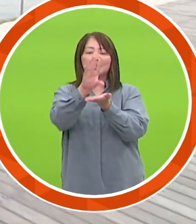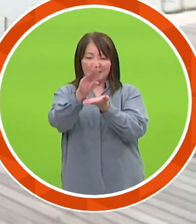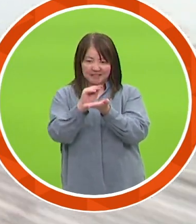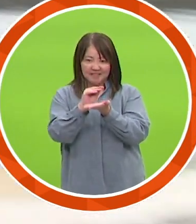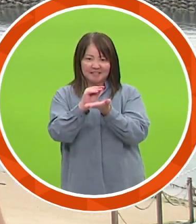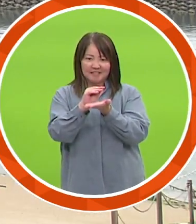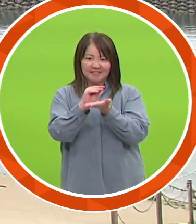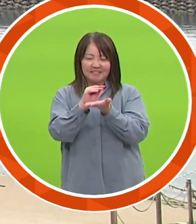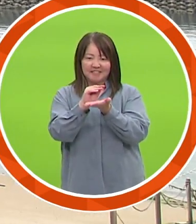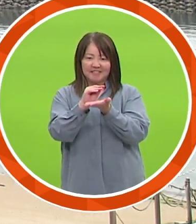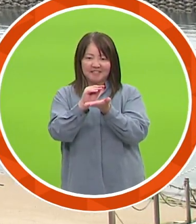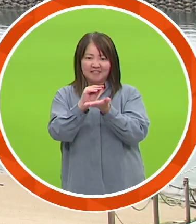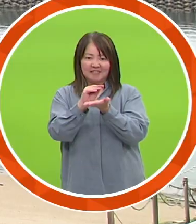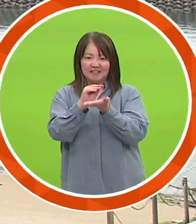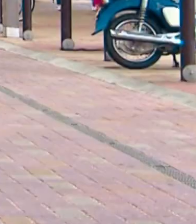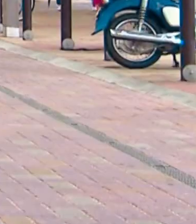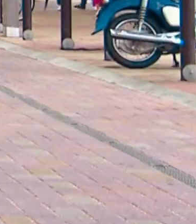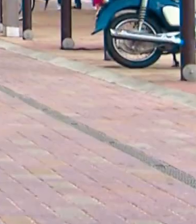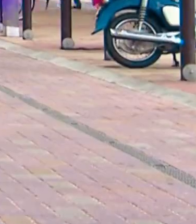レチューブします。